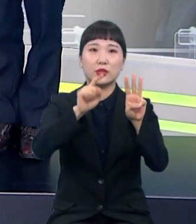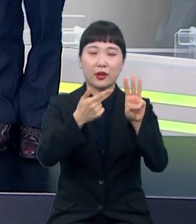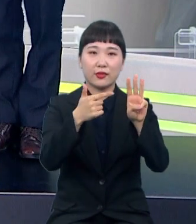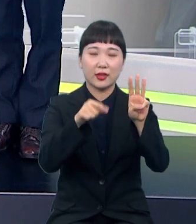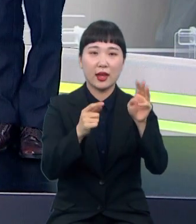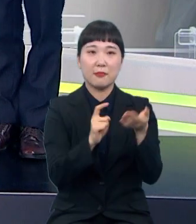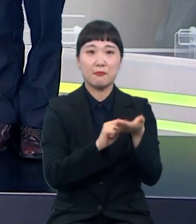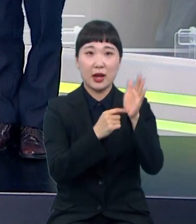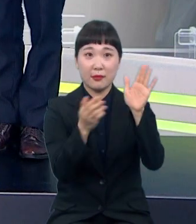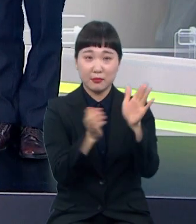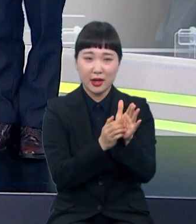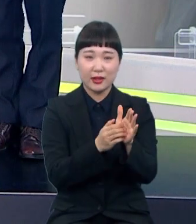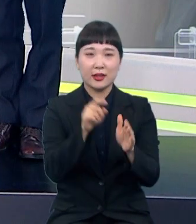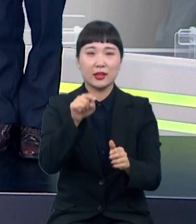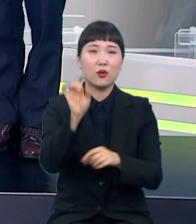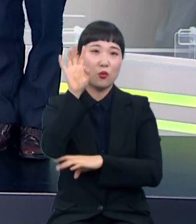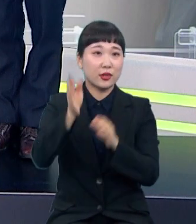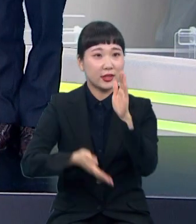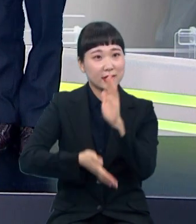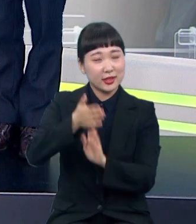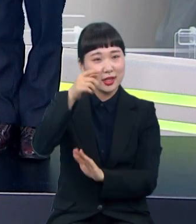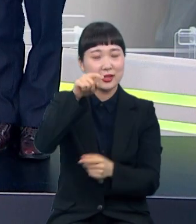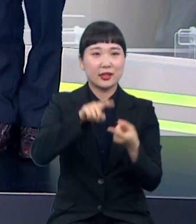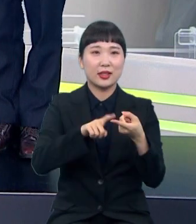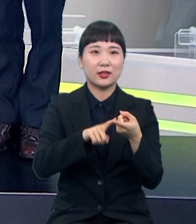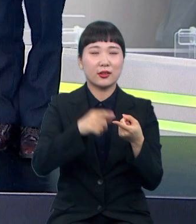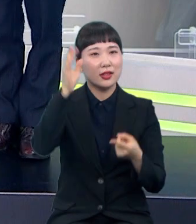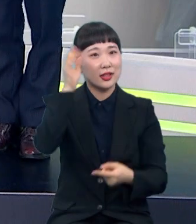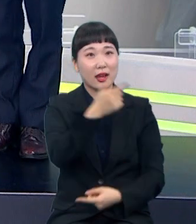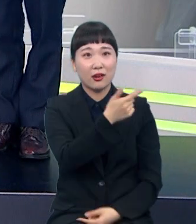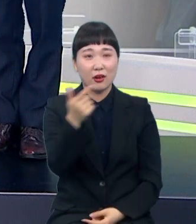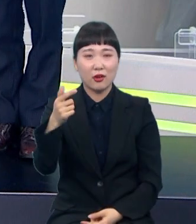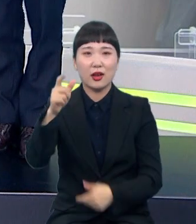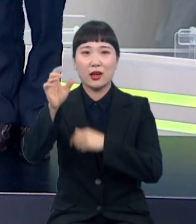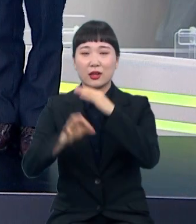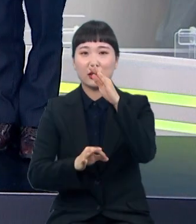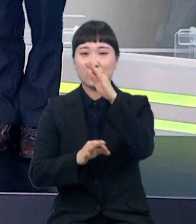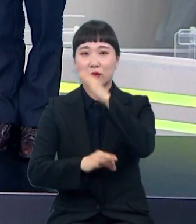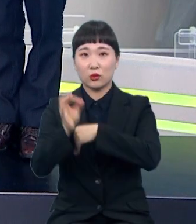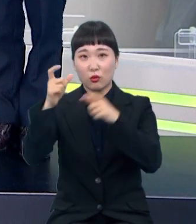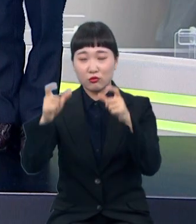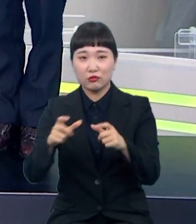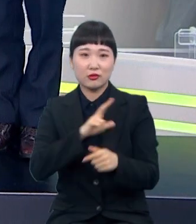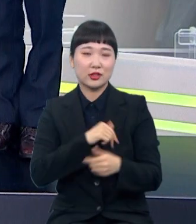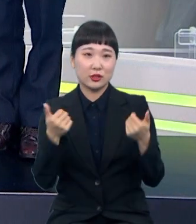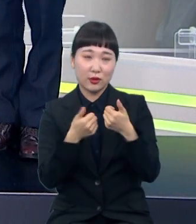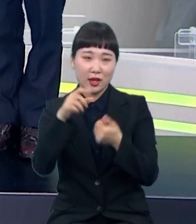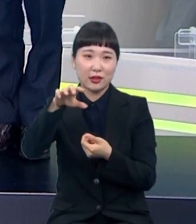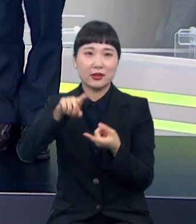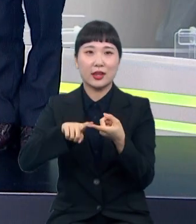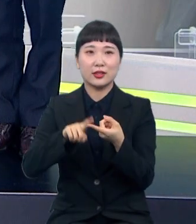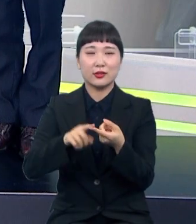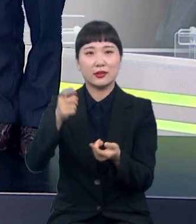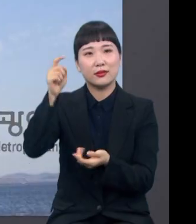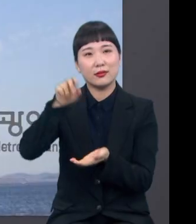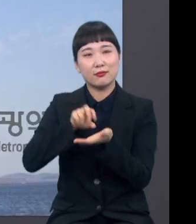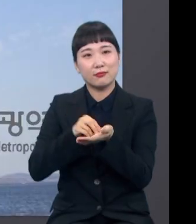있습니다. 동구의회 구정질문에서는 특정지역 역사유치 필요성까지 제기됐습니다. 이형구 기자입니다.